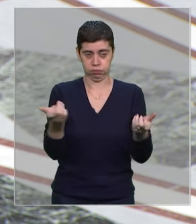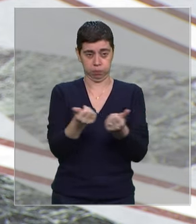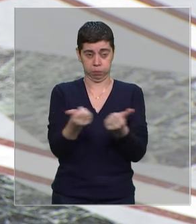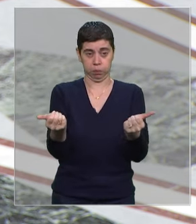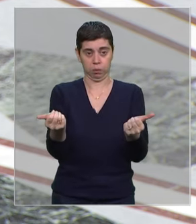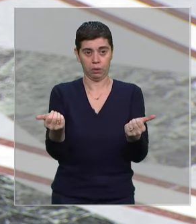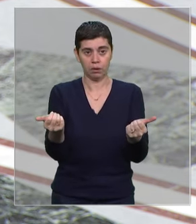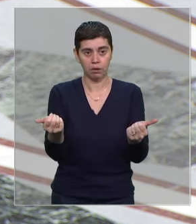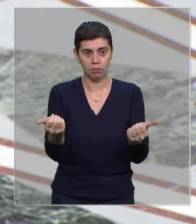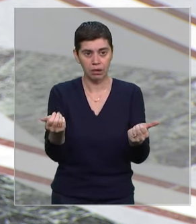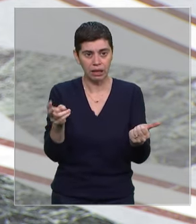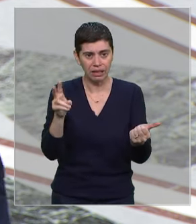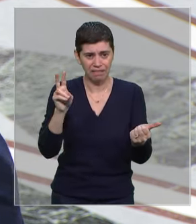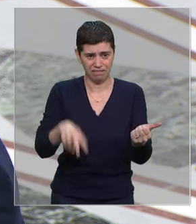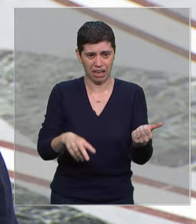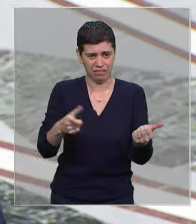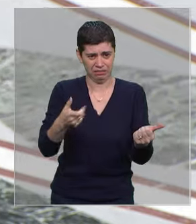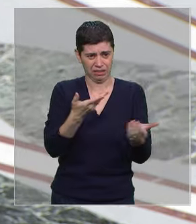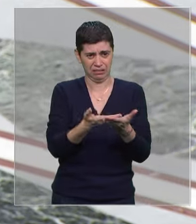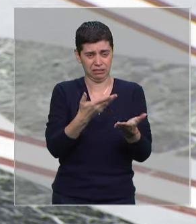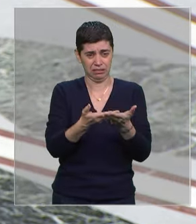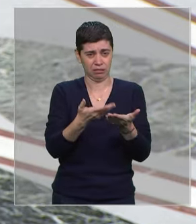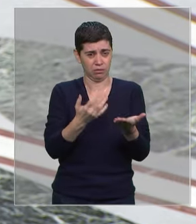s'il n'en était dérisoire, il serait honteux.